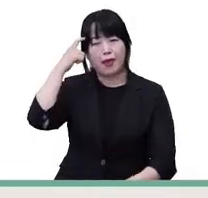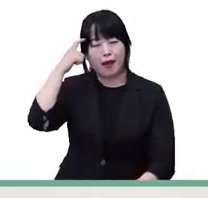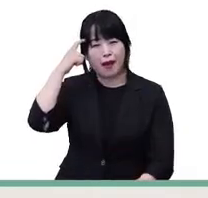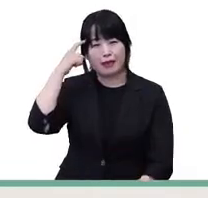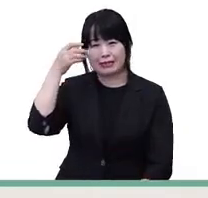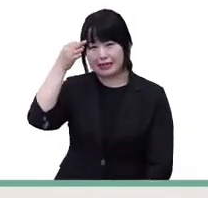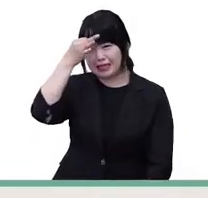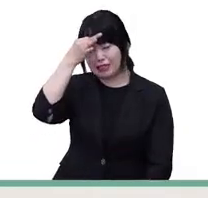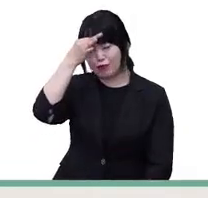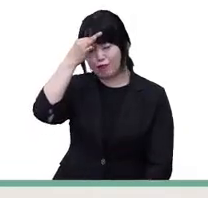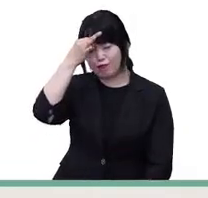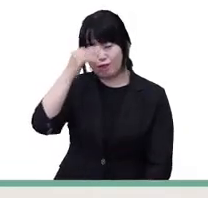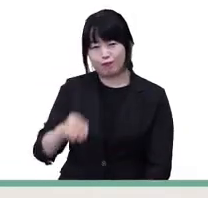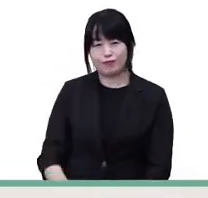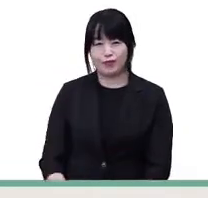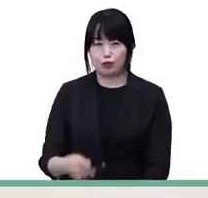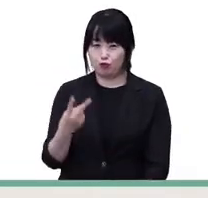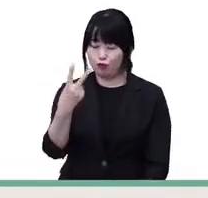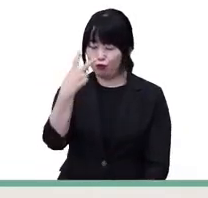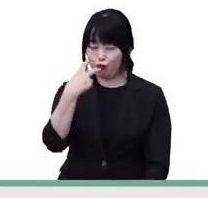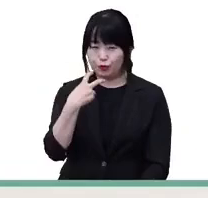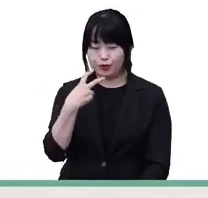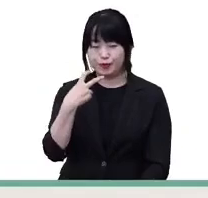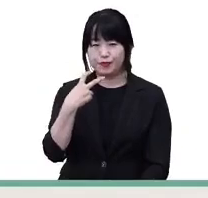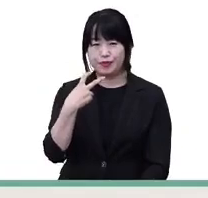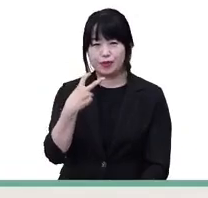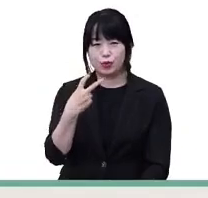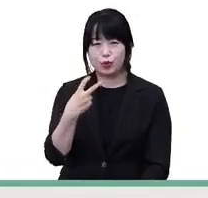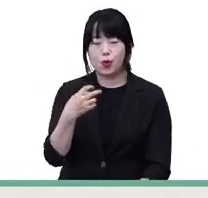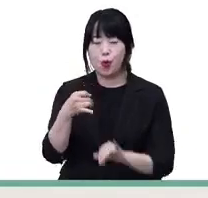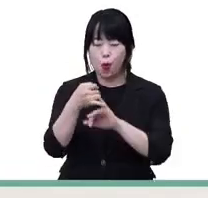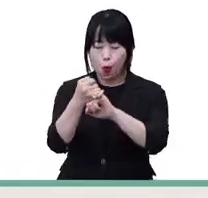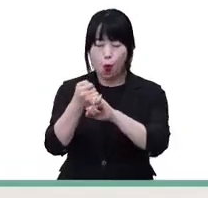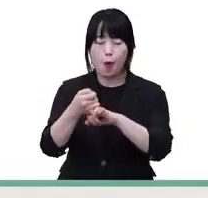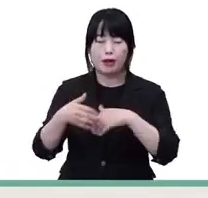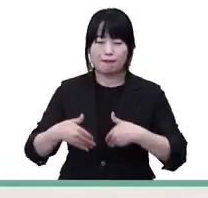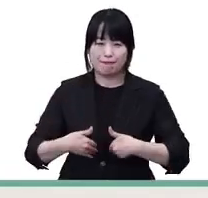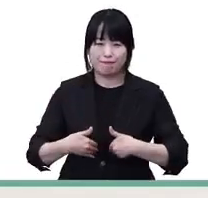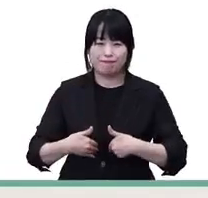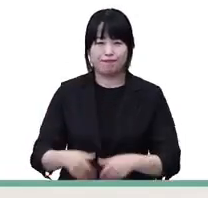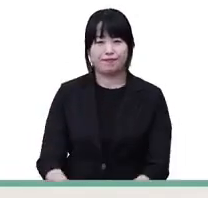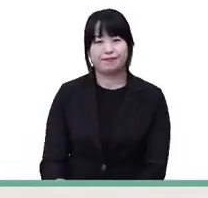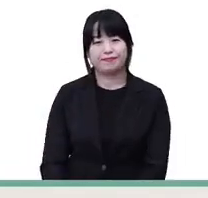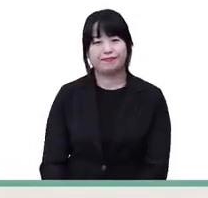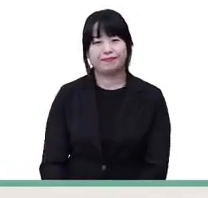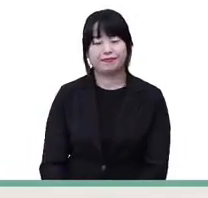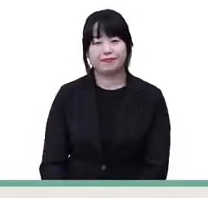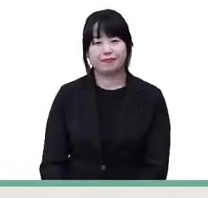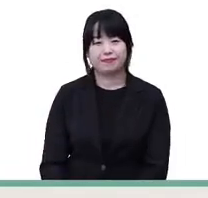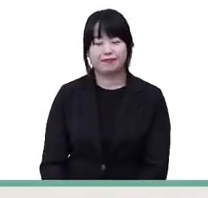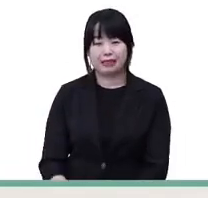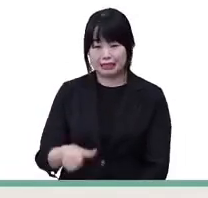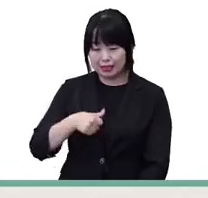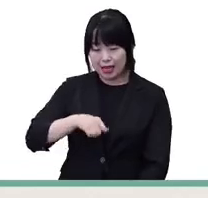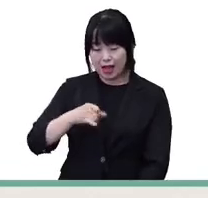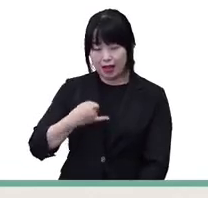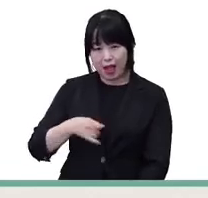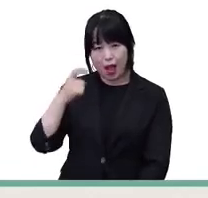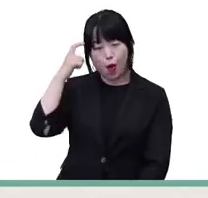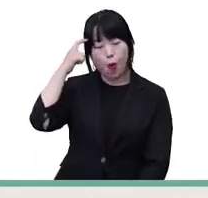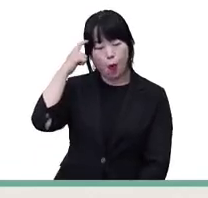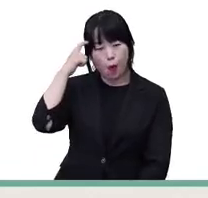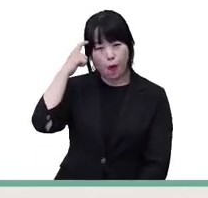것, 이 두 가지가 균형을 갖추는 그런 것들을 좀 이야기를 하죠. 그래서 아이에게 공감